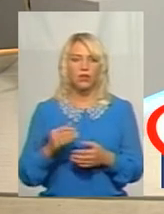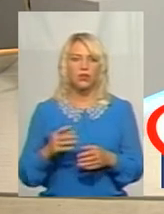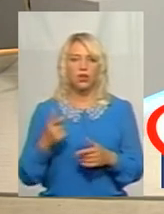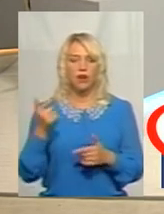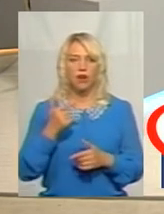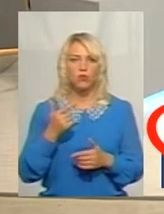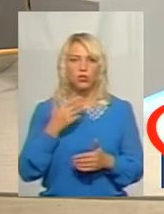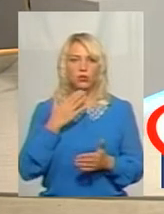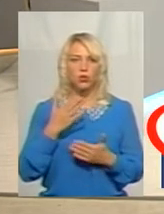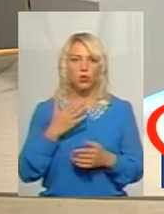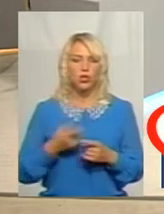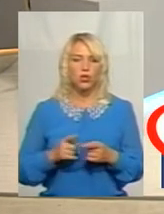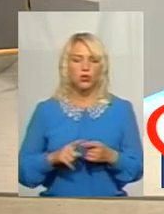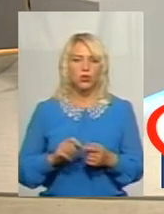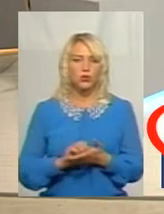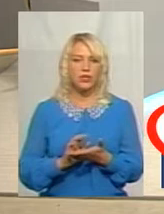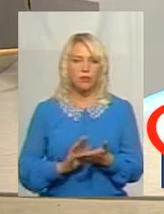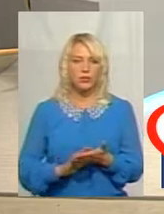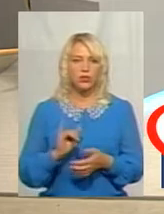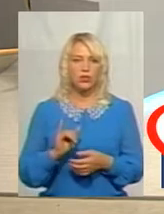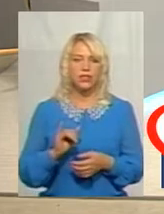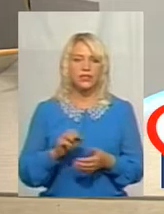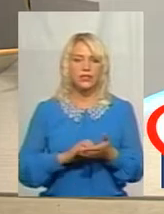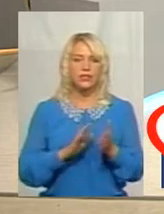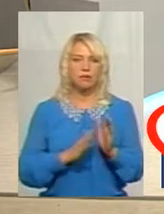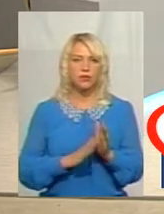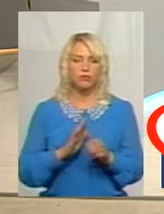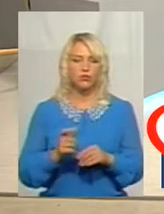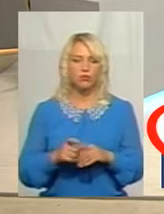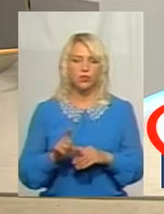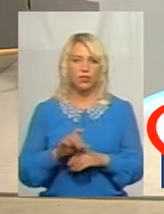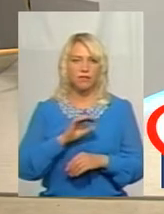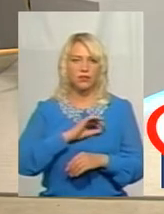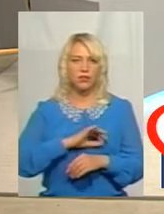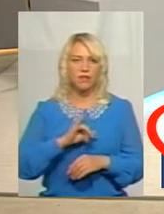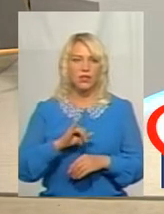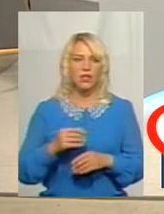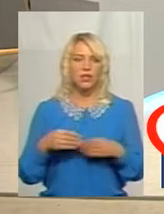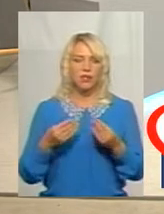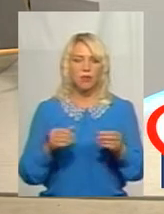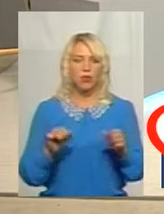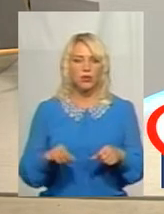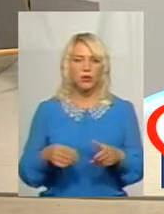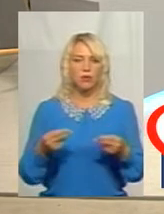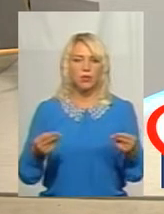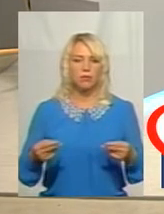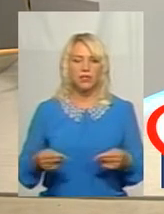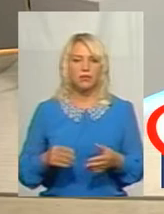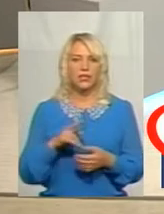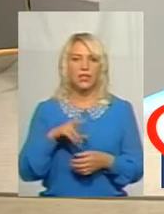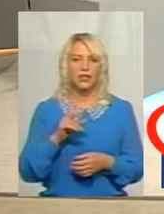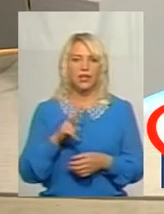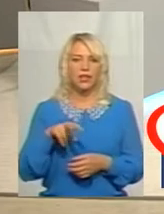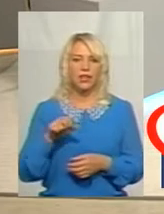грамотніше підходити до цього запису, і запис буде більш ефективним. І дали можливість підписувати декларацію по